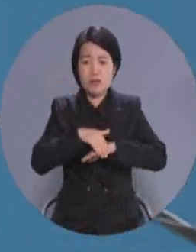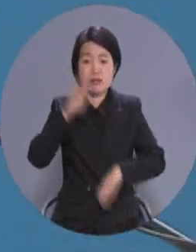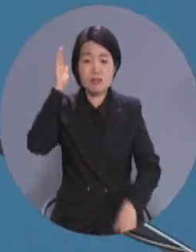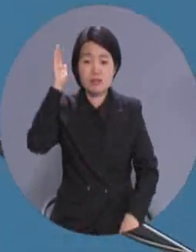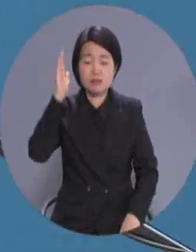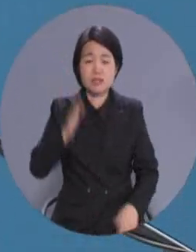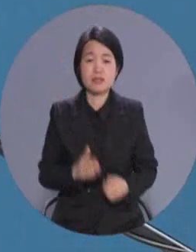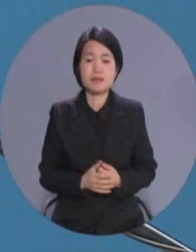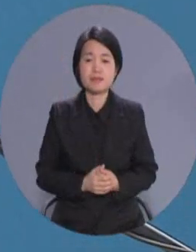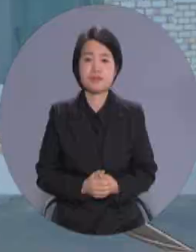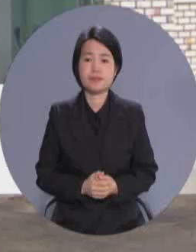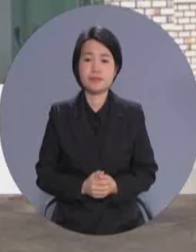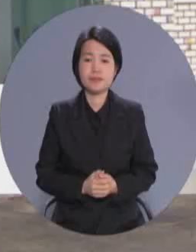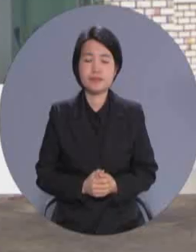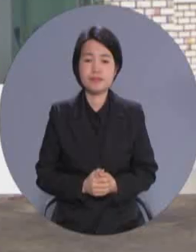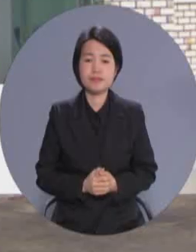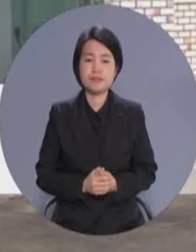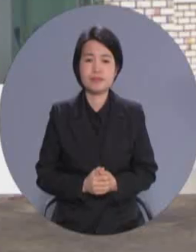설명했습니다.